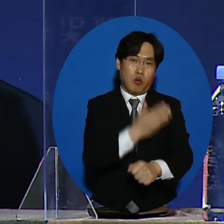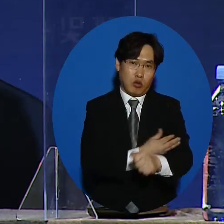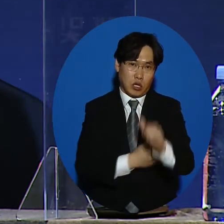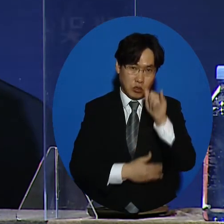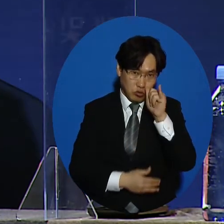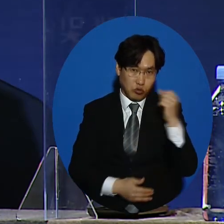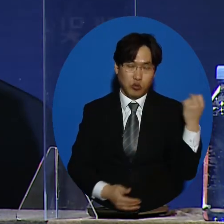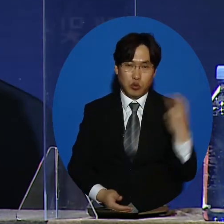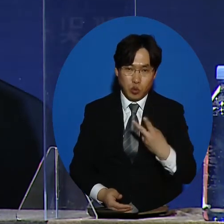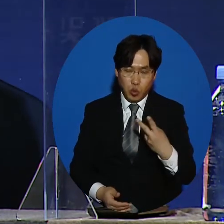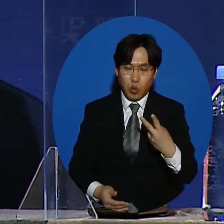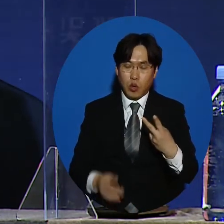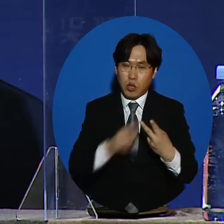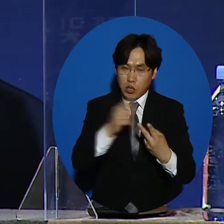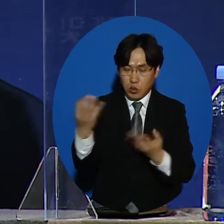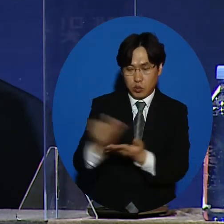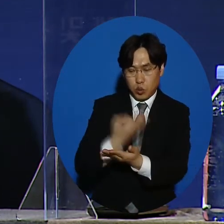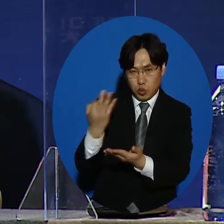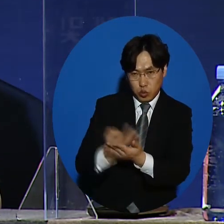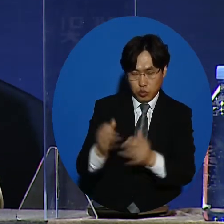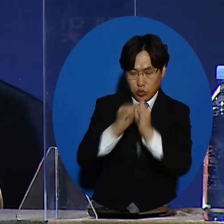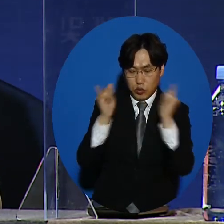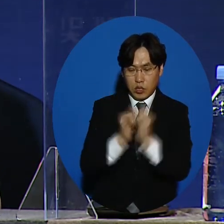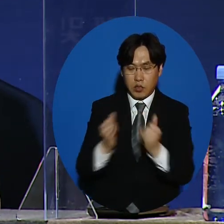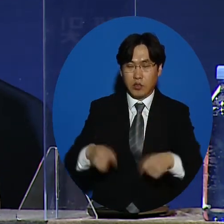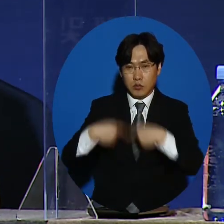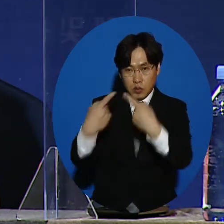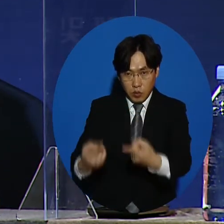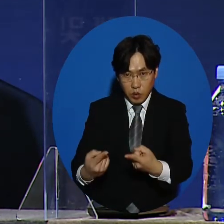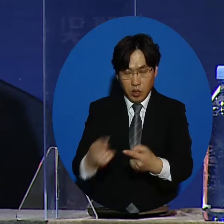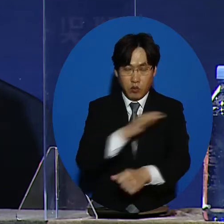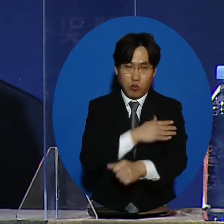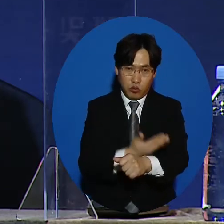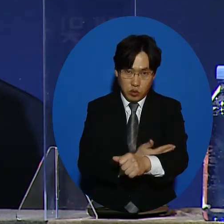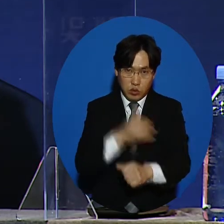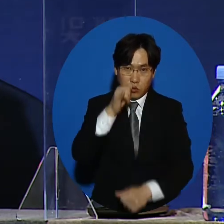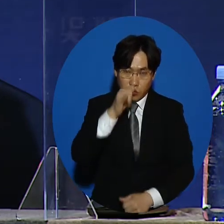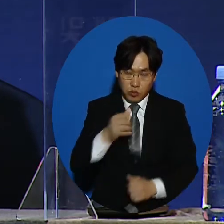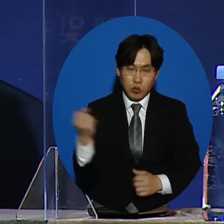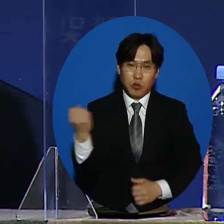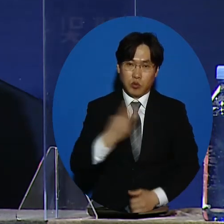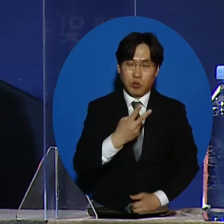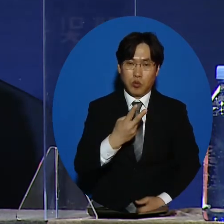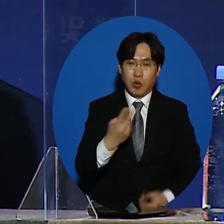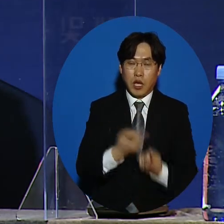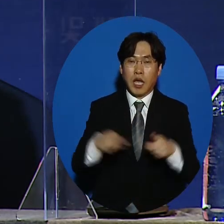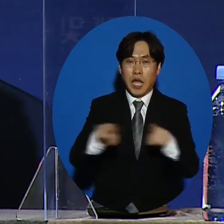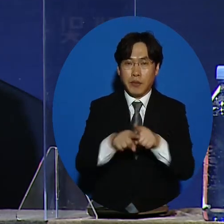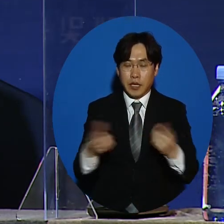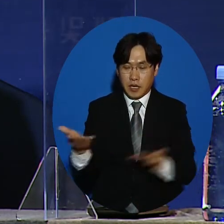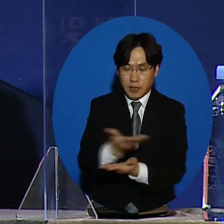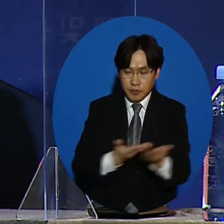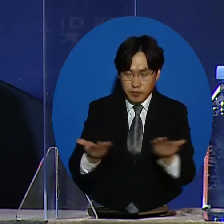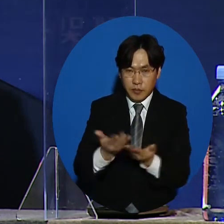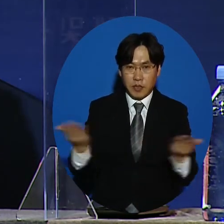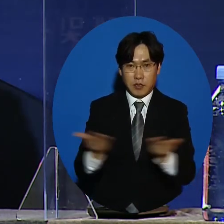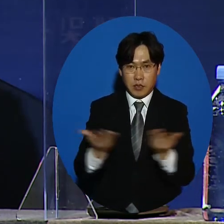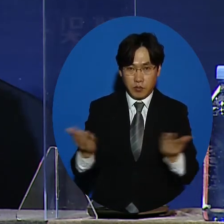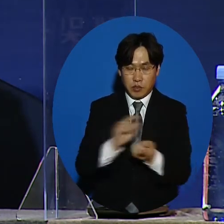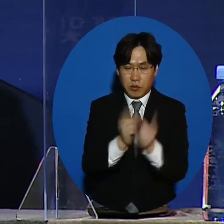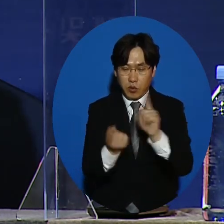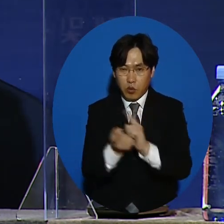있고 그다음에 또 그 노동을 통해서 사회 참여가 가능하게 되고 또 더 중요한 것은 또 같이 이렇게 일하면서